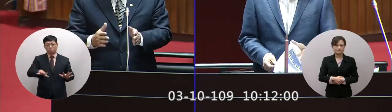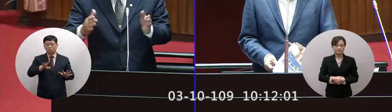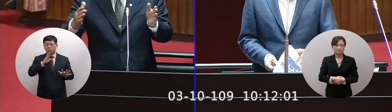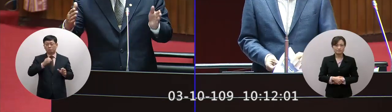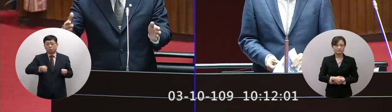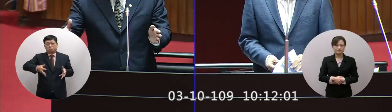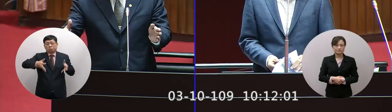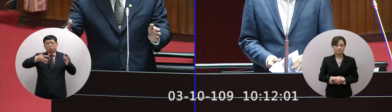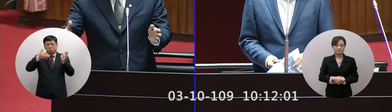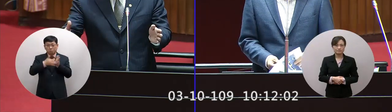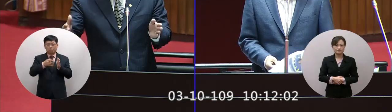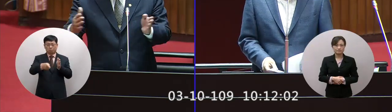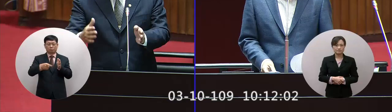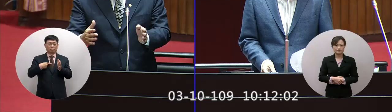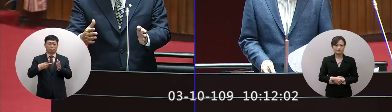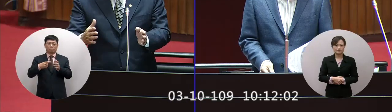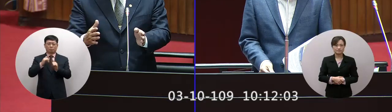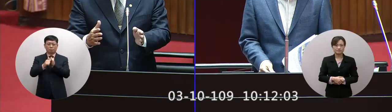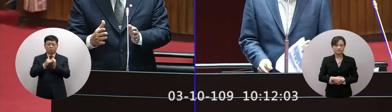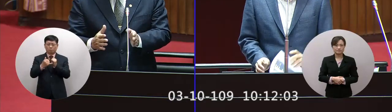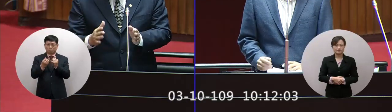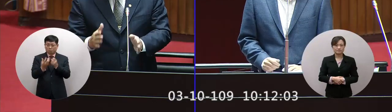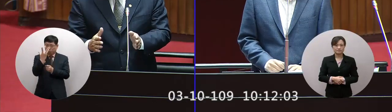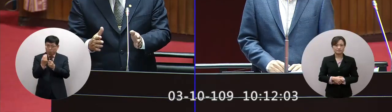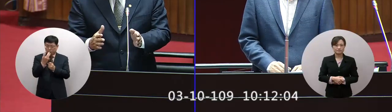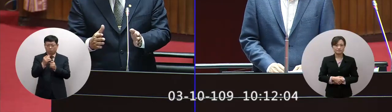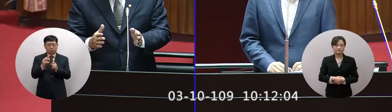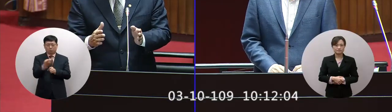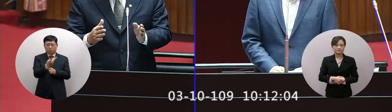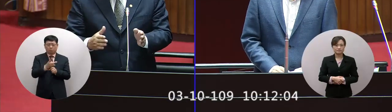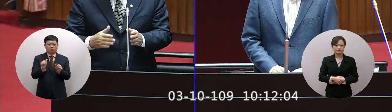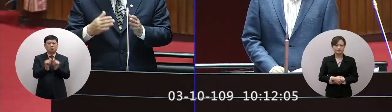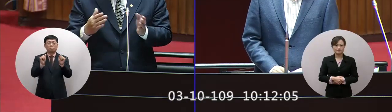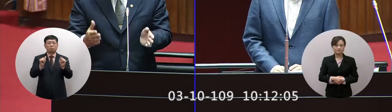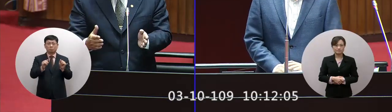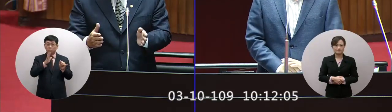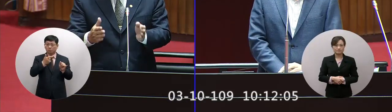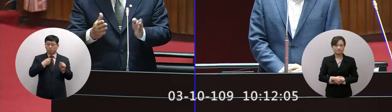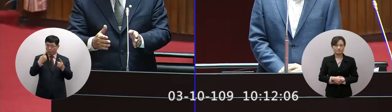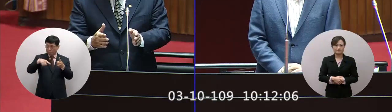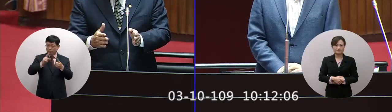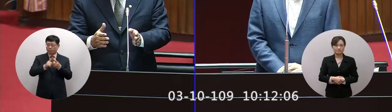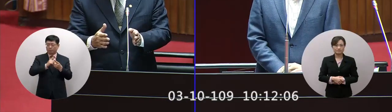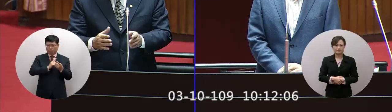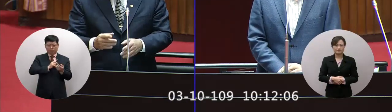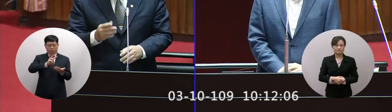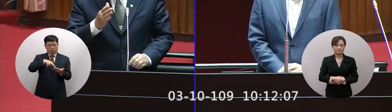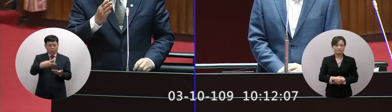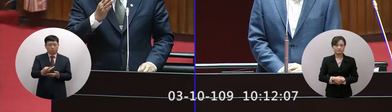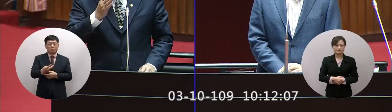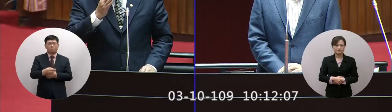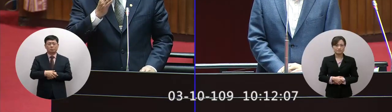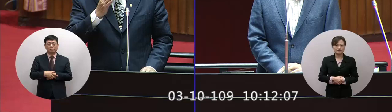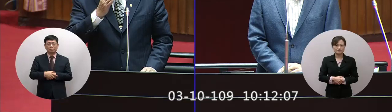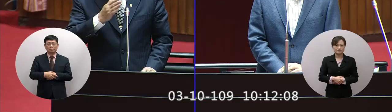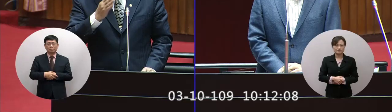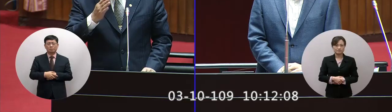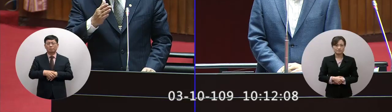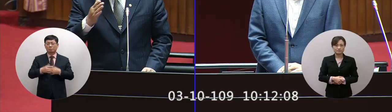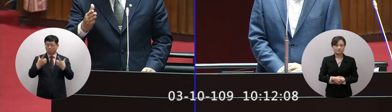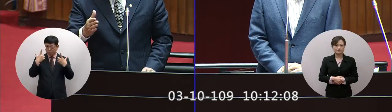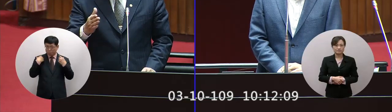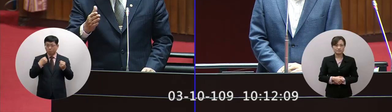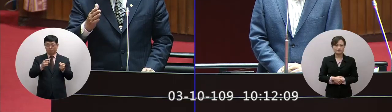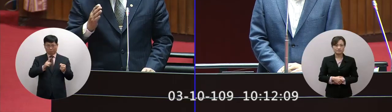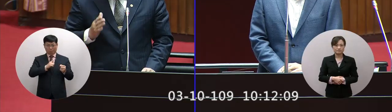天你盖了之后，跟民众的这个聚集的情况产生冲突了，那是不是应该比较激动的去调整？那因为让